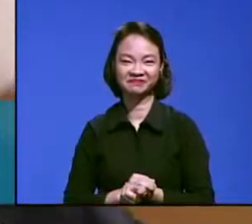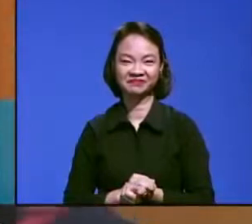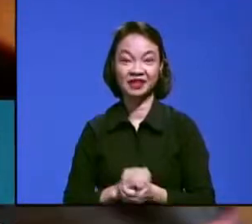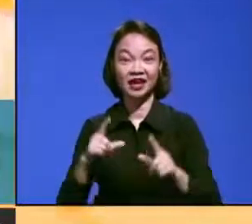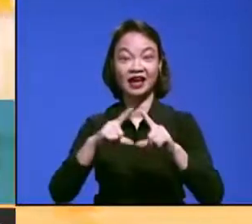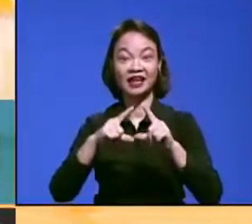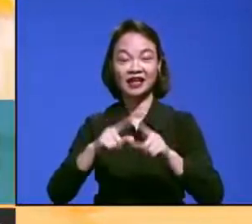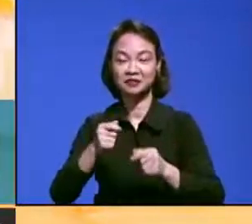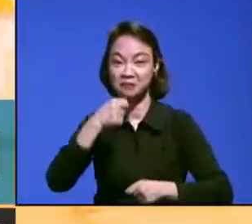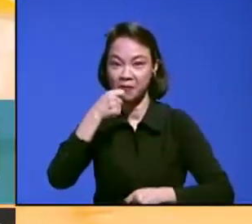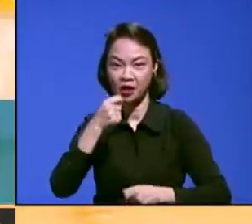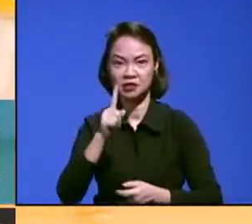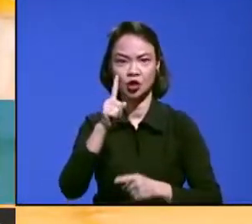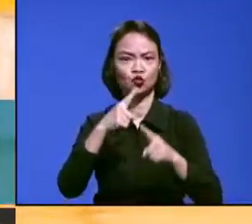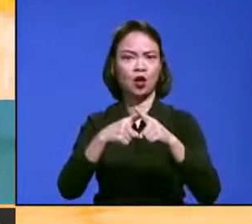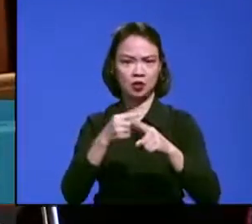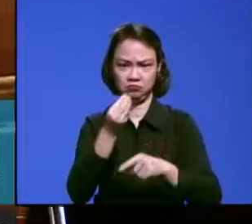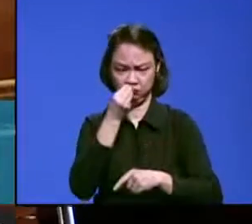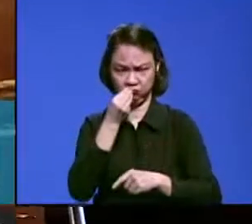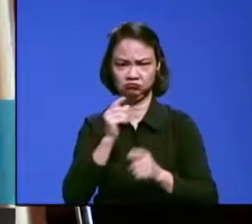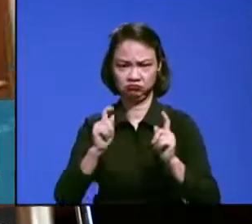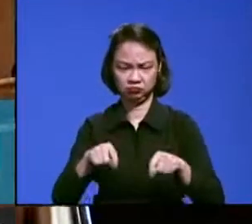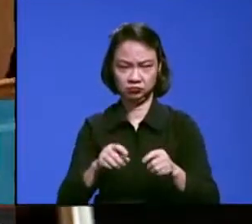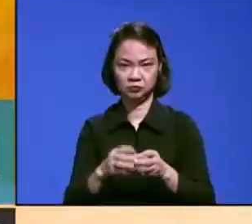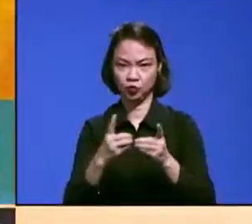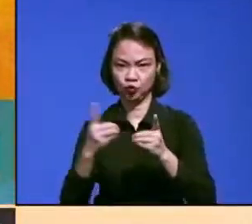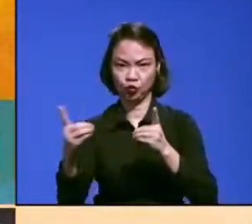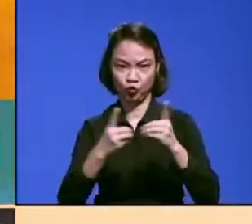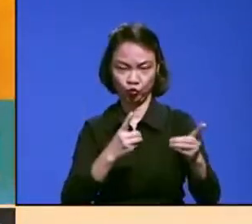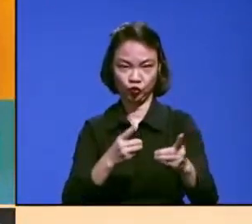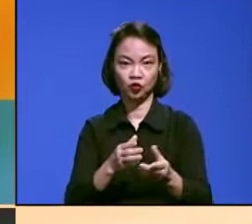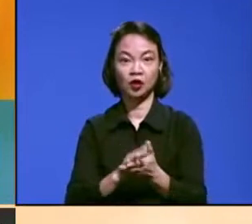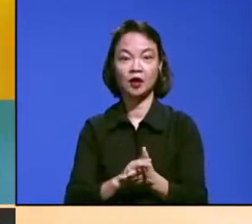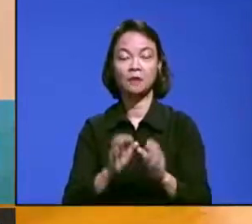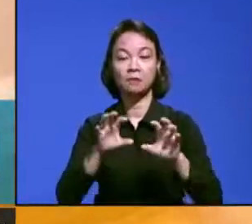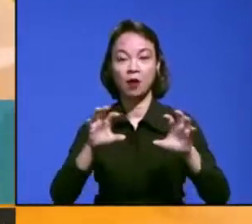Peralatan makan pun digunakan yang sekali pakai untuk meminimalisir kontak antar tamu.